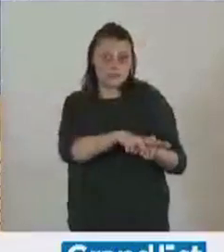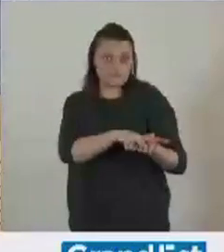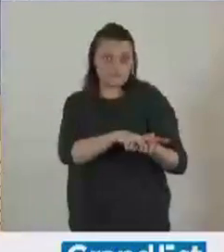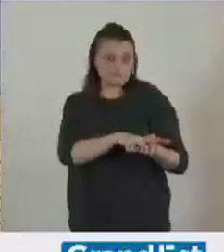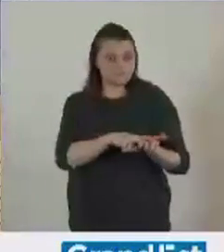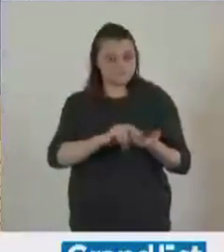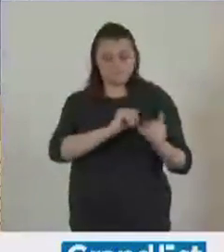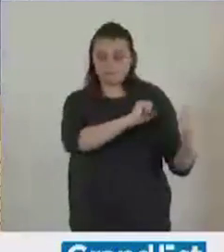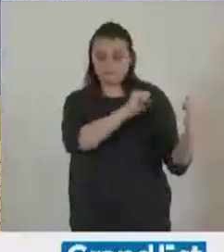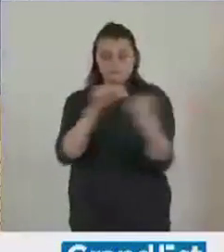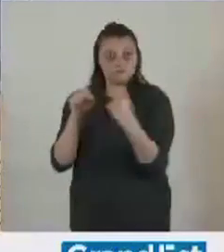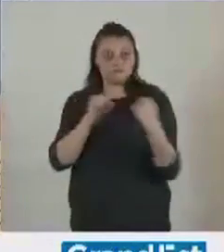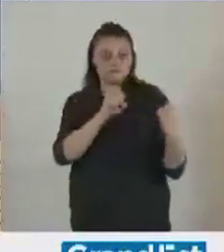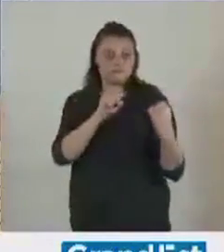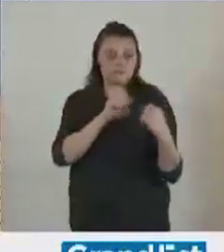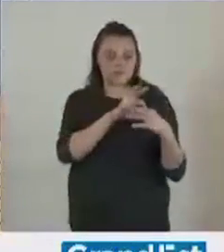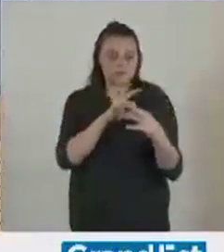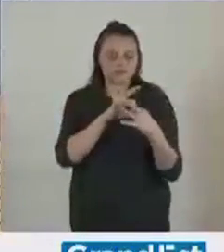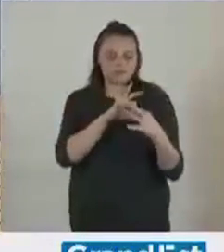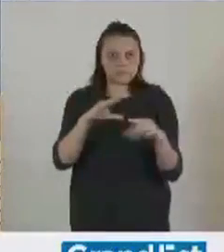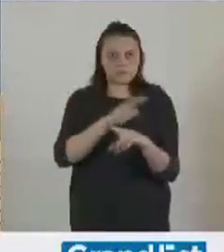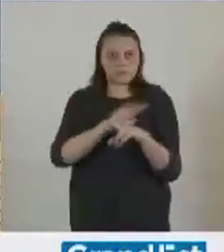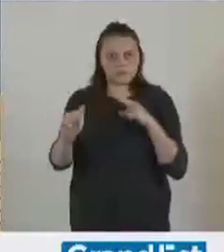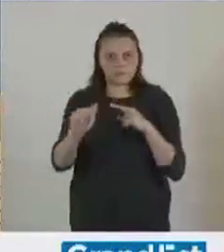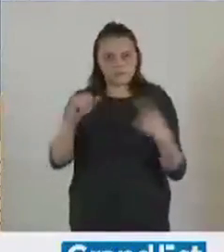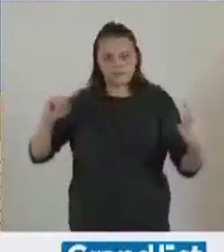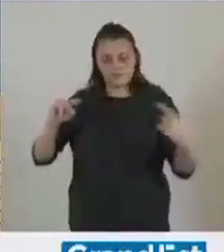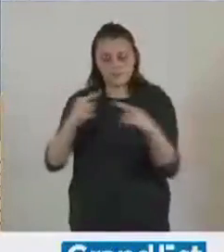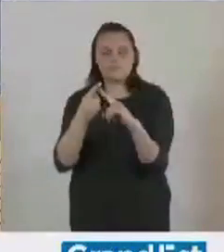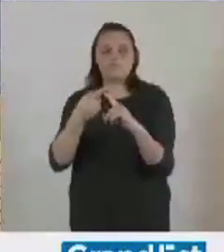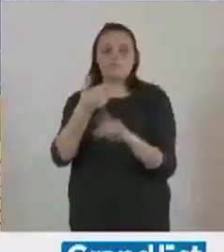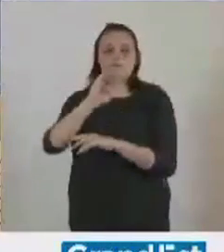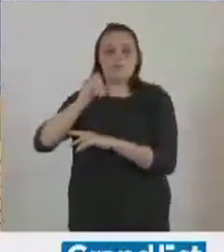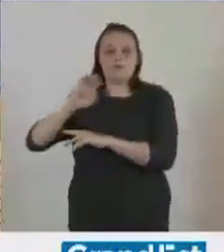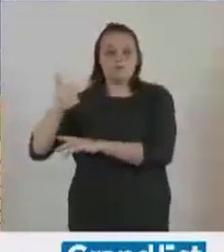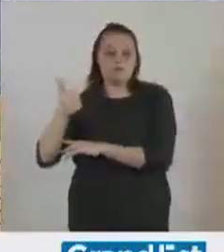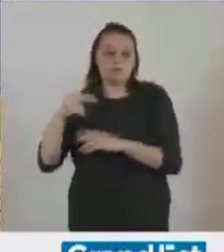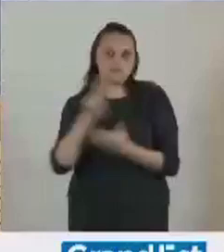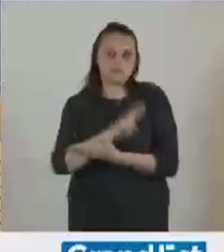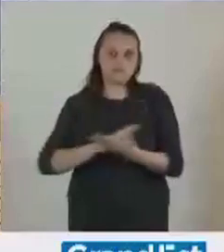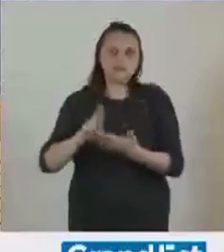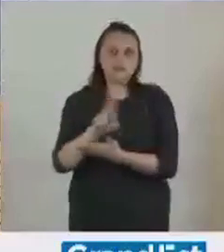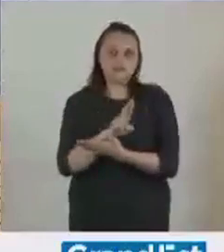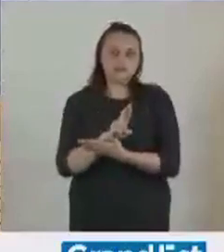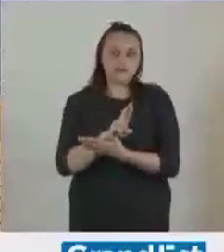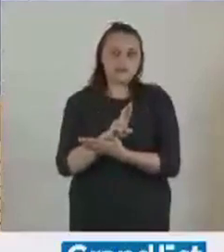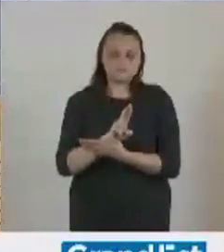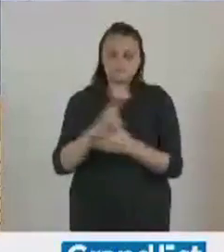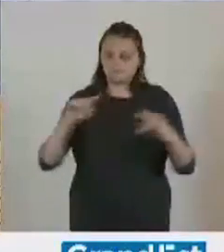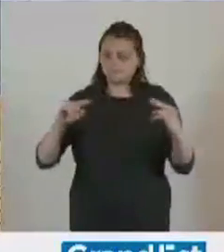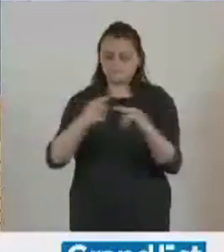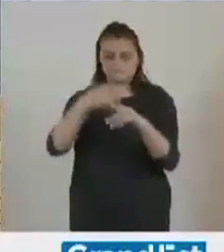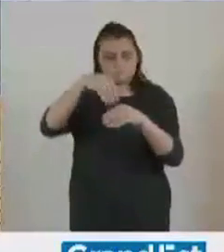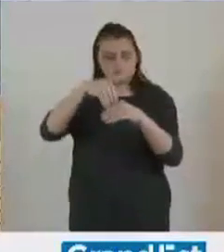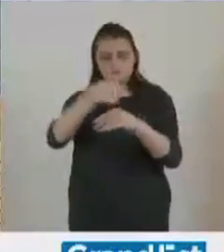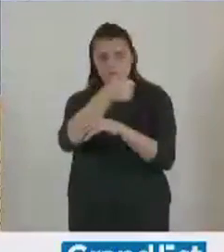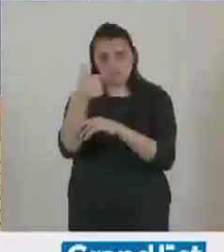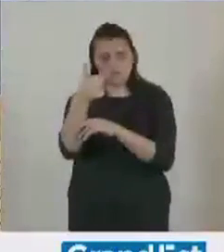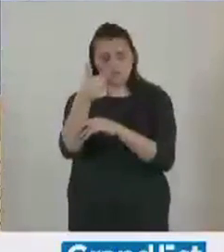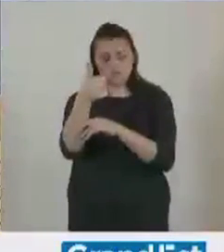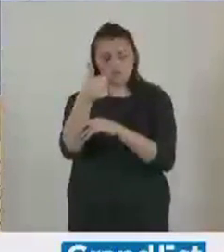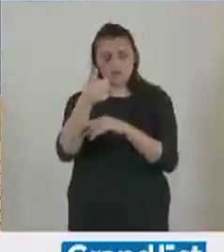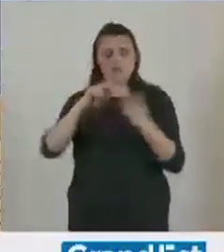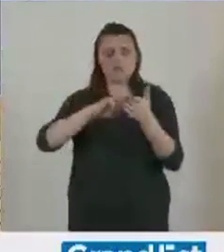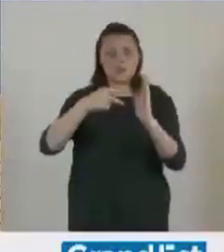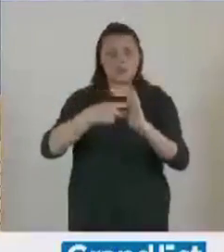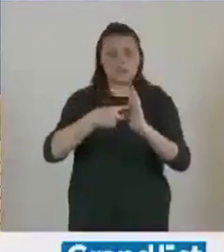la région autour de ce plan numérique régional. Et ce plan, c'est d'abord une seule technologie, la fibre optique, jusqu'à